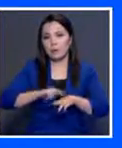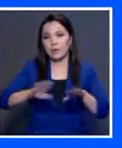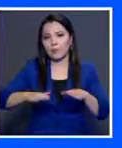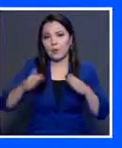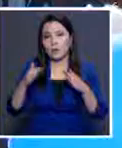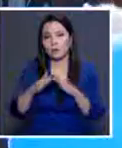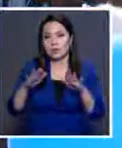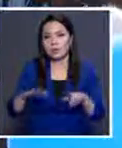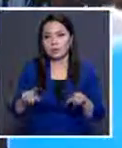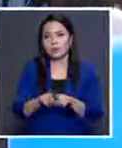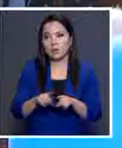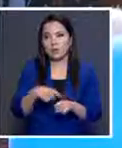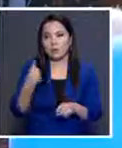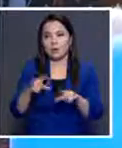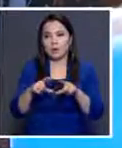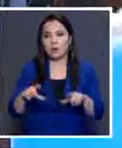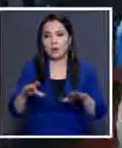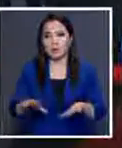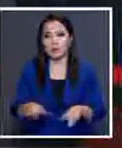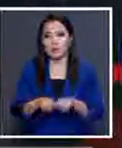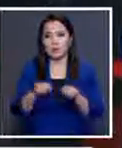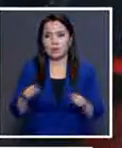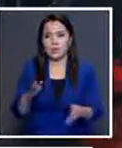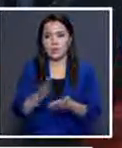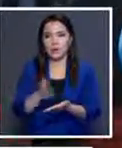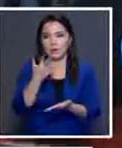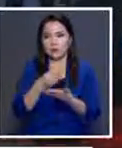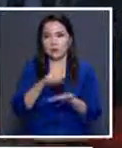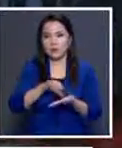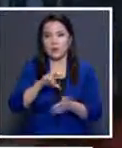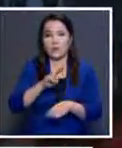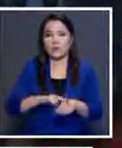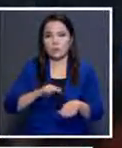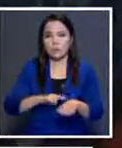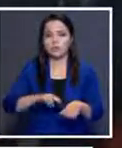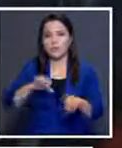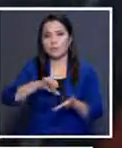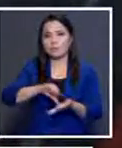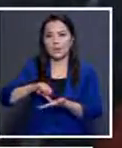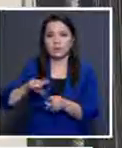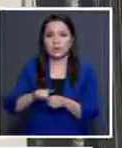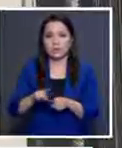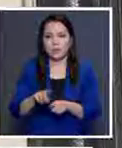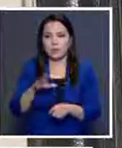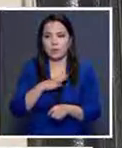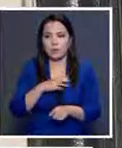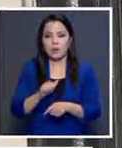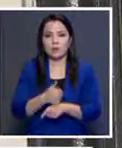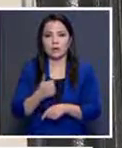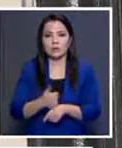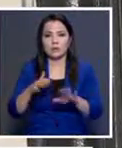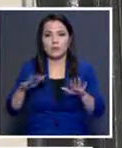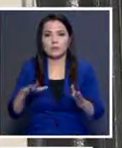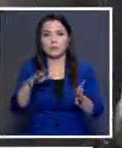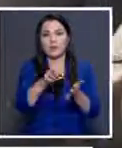де, кеңсесі де бір ғимаратта орналасқан. Осы уақытқа дейін учаскелік полицейлер ауыл әкімдігінің бір бөлмесін паналайтын.